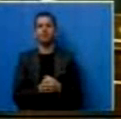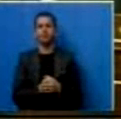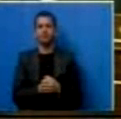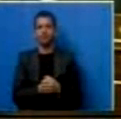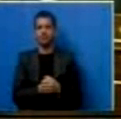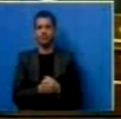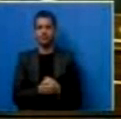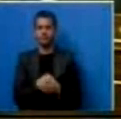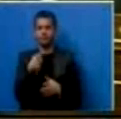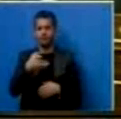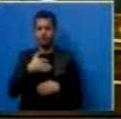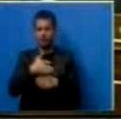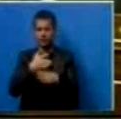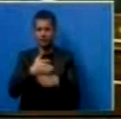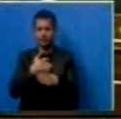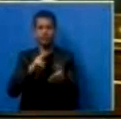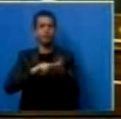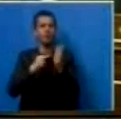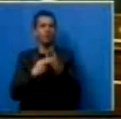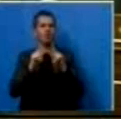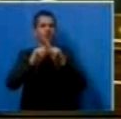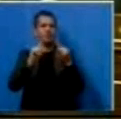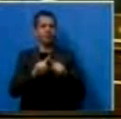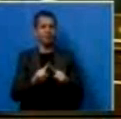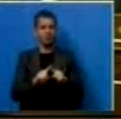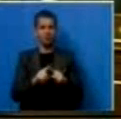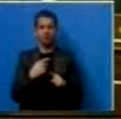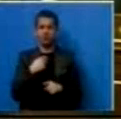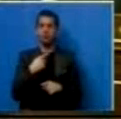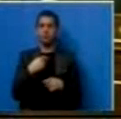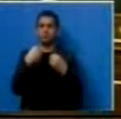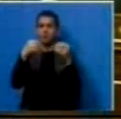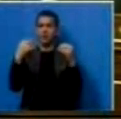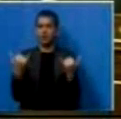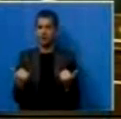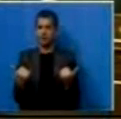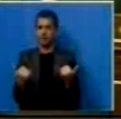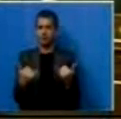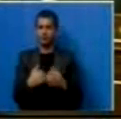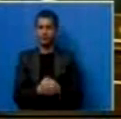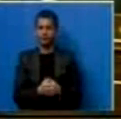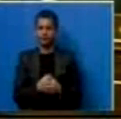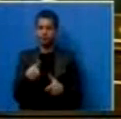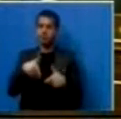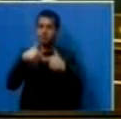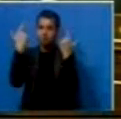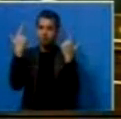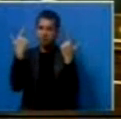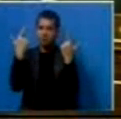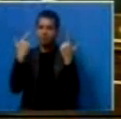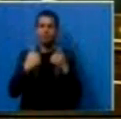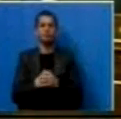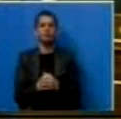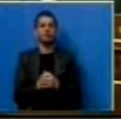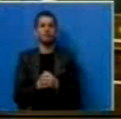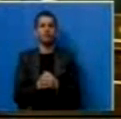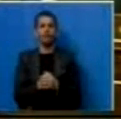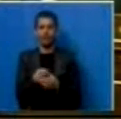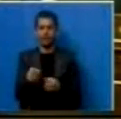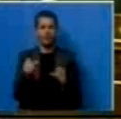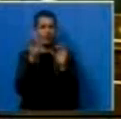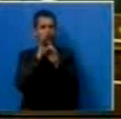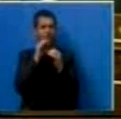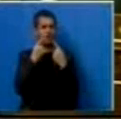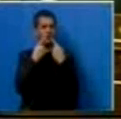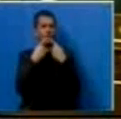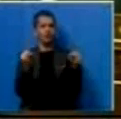staf për krahas politik e administrativ. Me këto çka po thojmë ne. Të me thonë, është e qartë që nuk ka, që ekziston